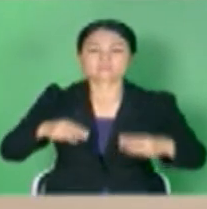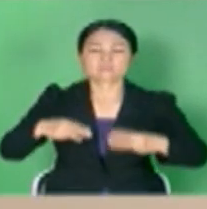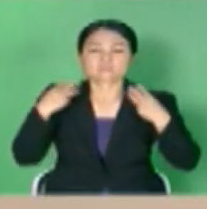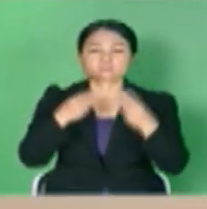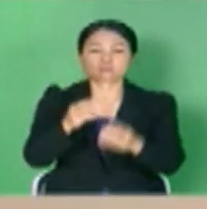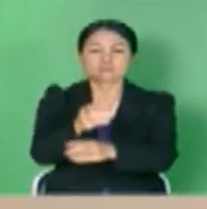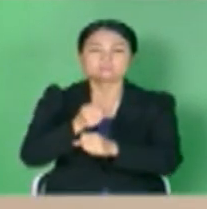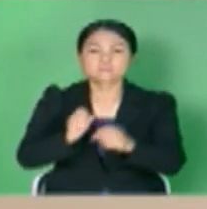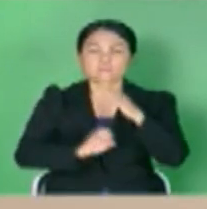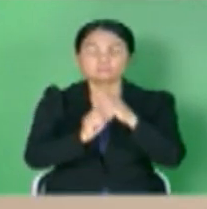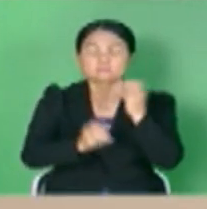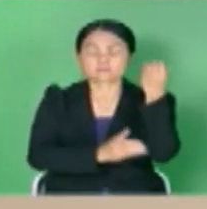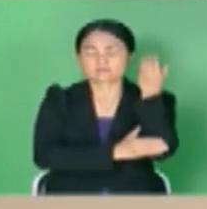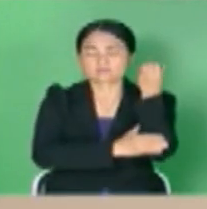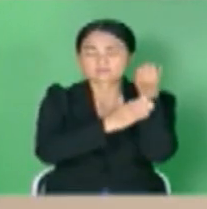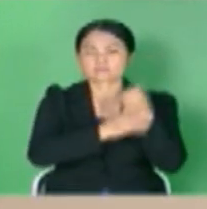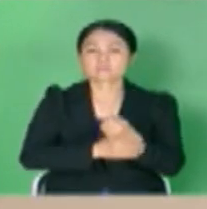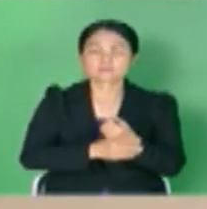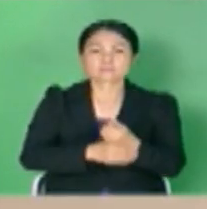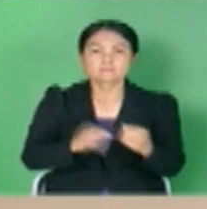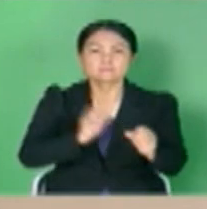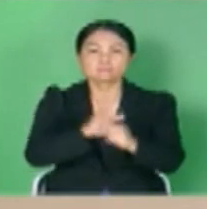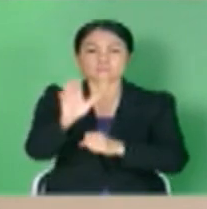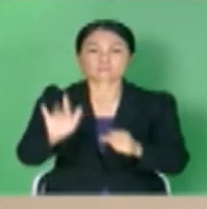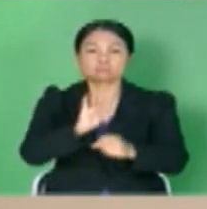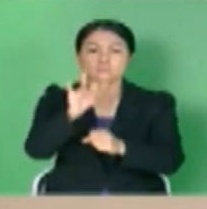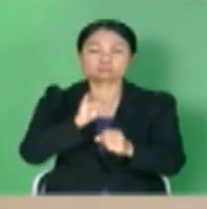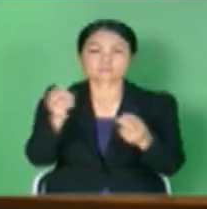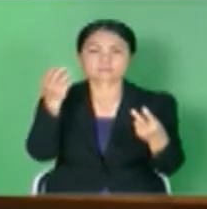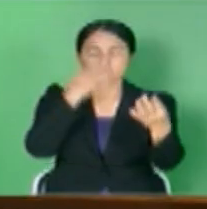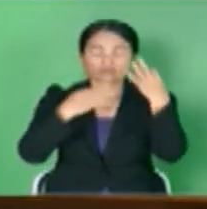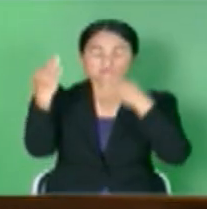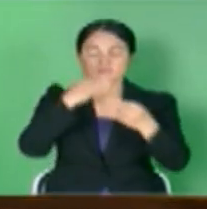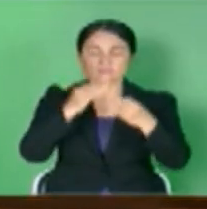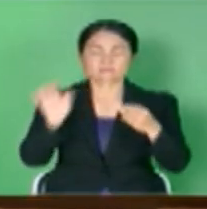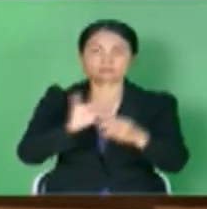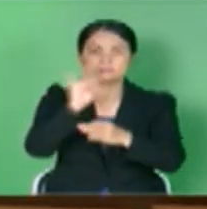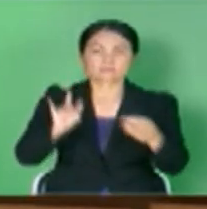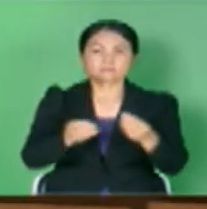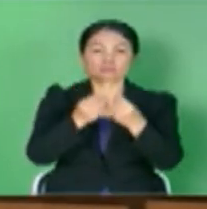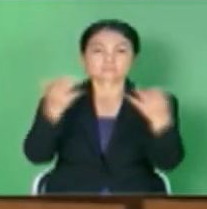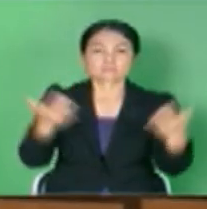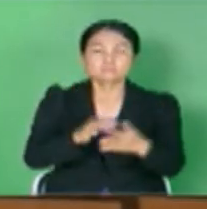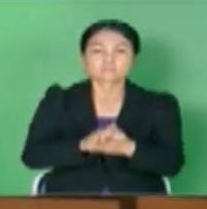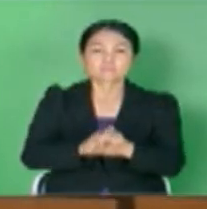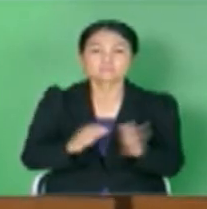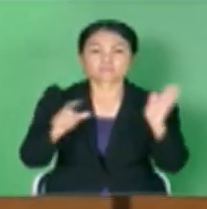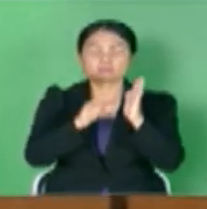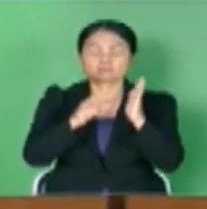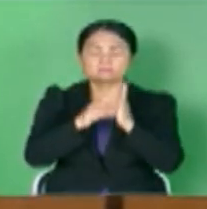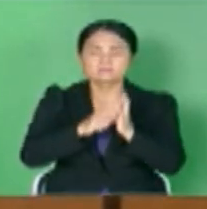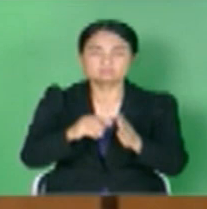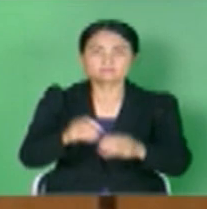នដែលជាធនធានទំពាំងស្នងឫស្សីឲ្យចាប់ផ្ដើមប្រើប្រាស់គ្រឿងស្រវឹងនិងប្រើប្រាស់កាន់តែច្រើននៅក្នុងវគ្គសិក្ខា